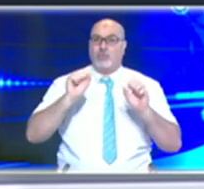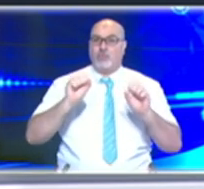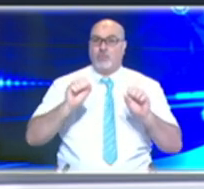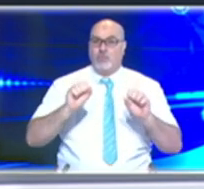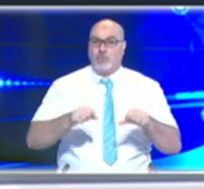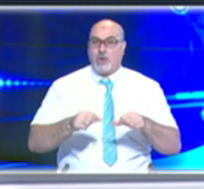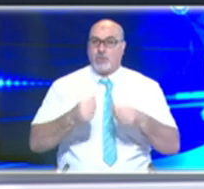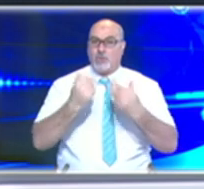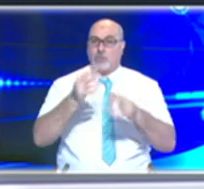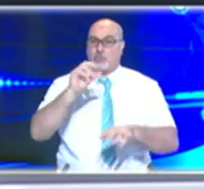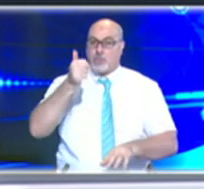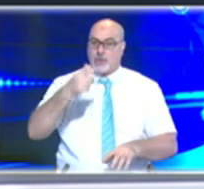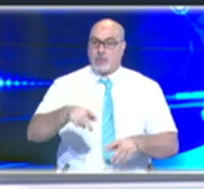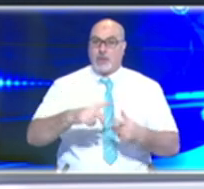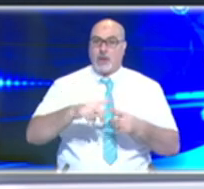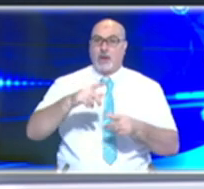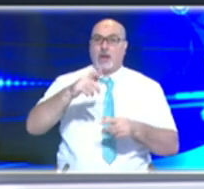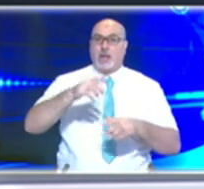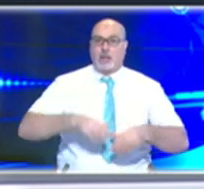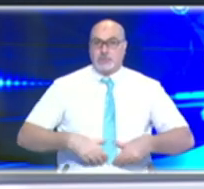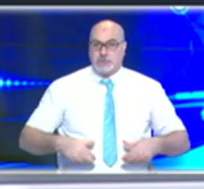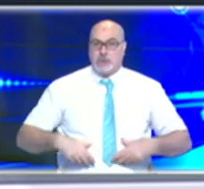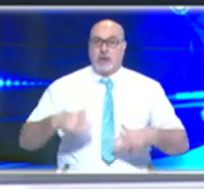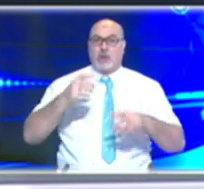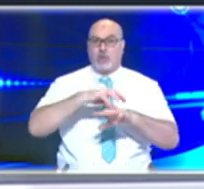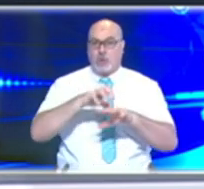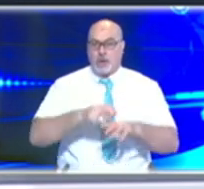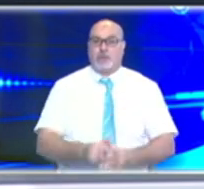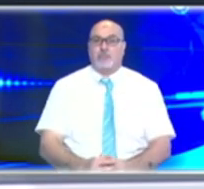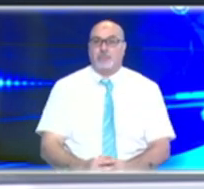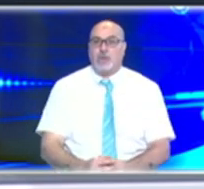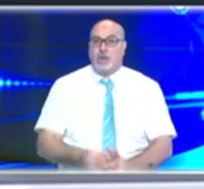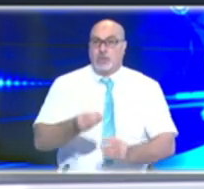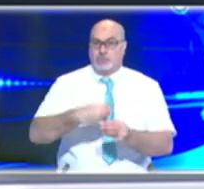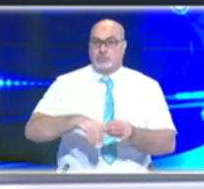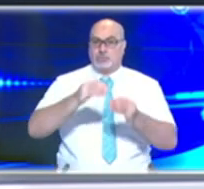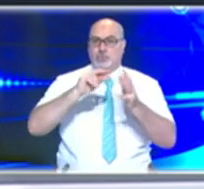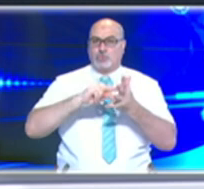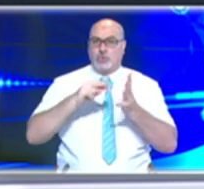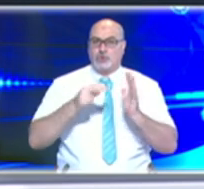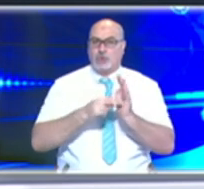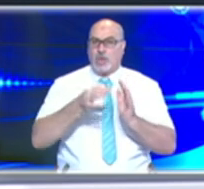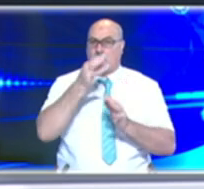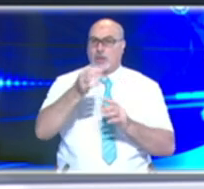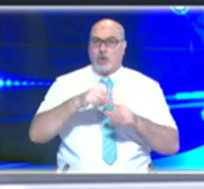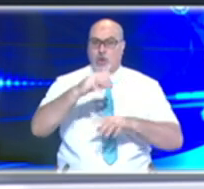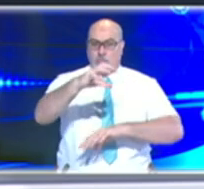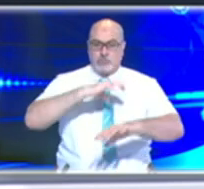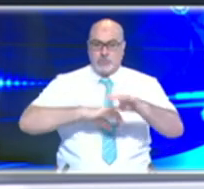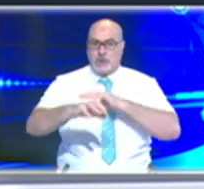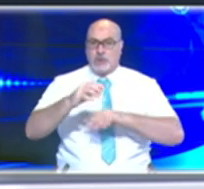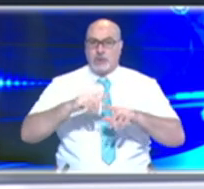بإعطاء الكلمة الأولى للمؤسسات المنتخبة شعبيا، مضيفا أن هذا المشروع يكرس مبدأ